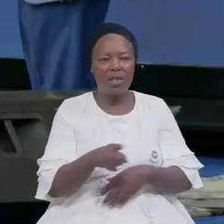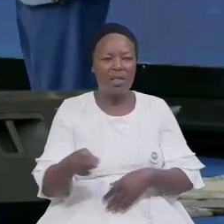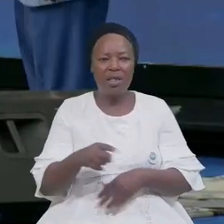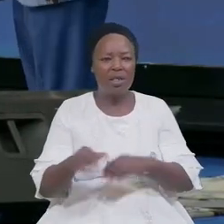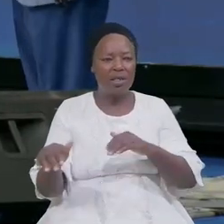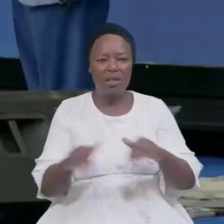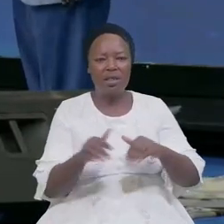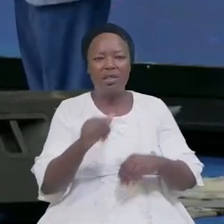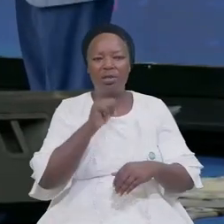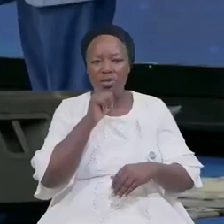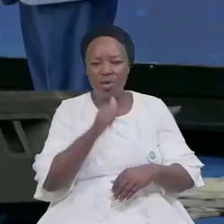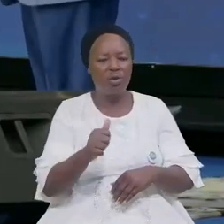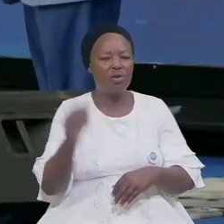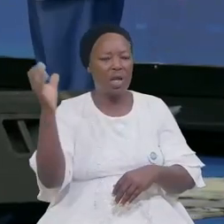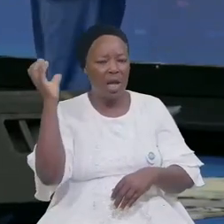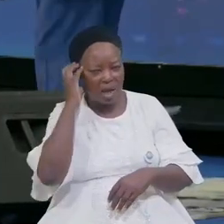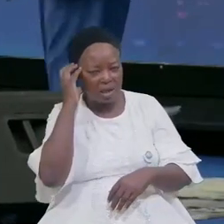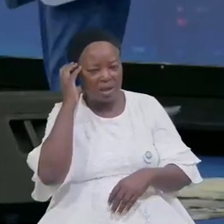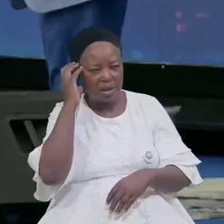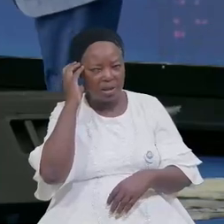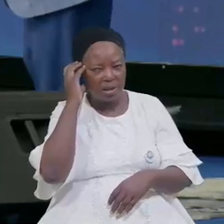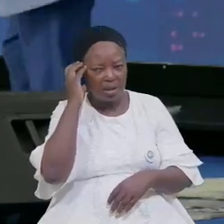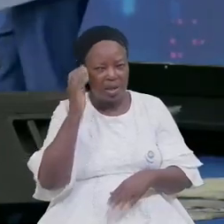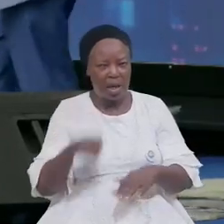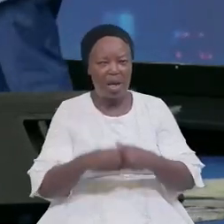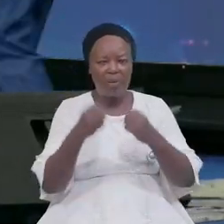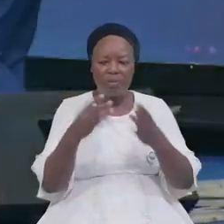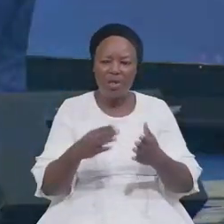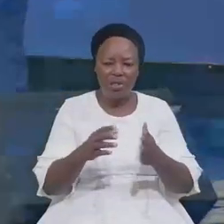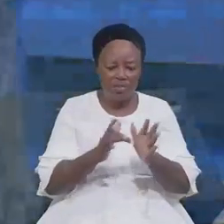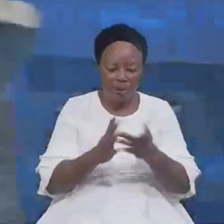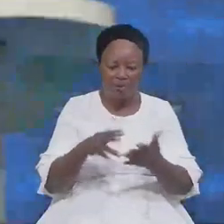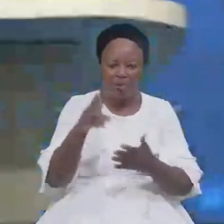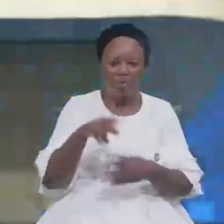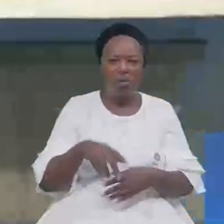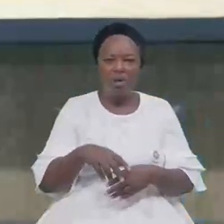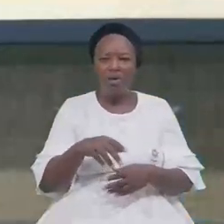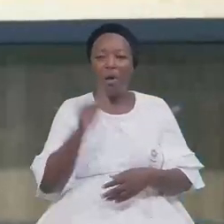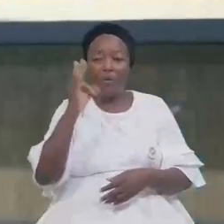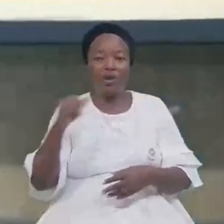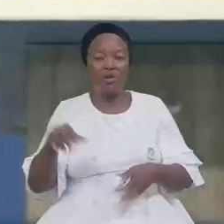Et ils n'ont point obéi, comme de serment, ils